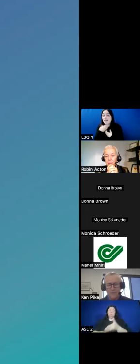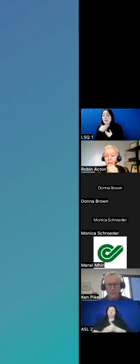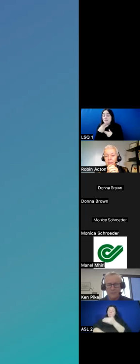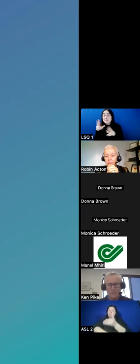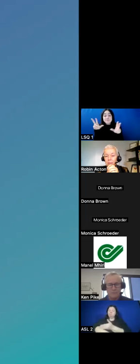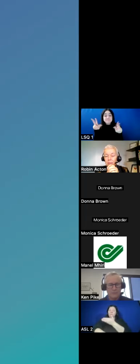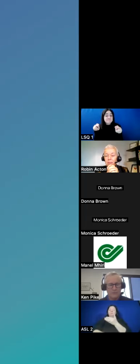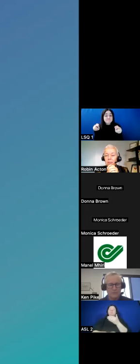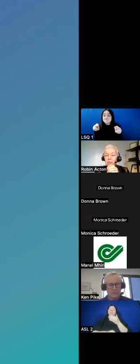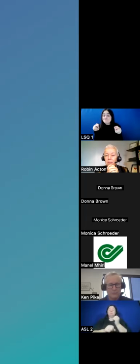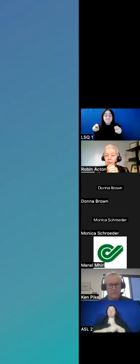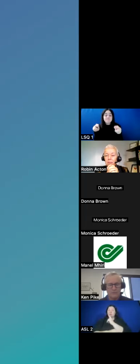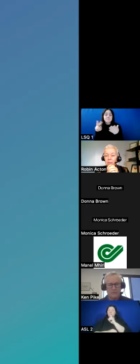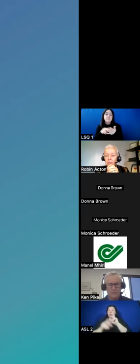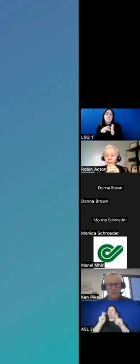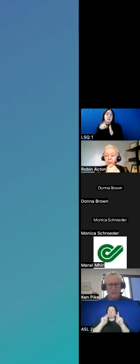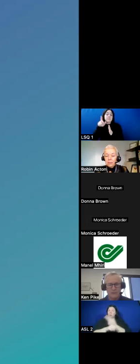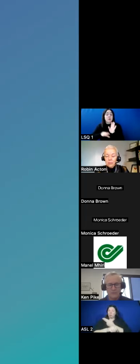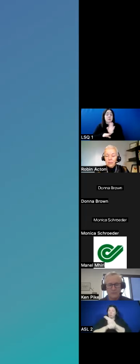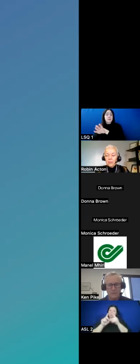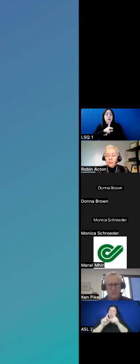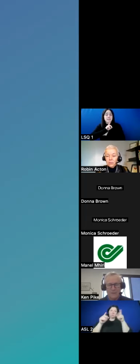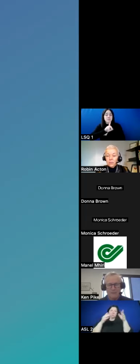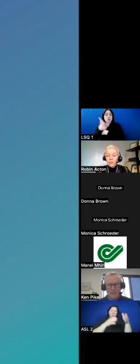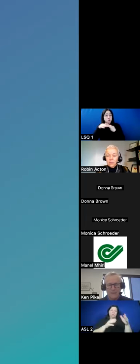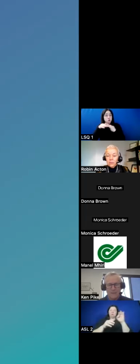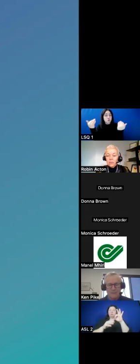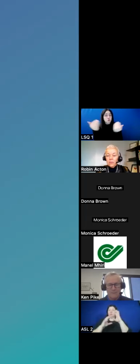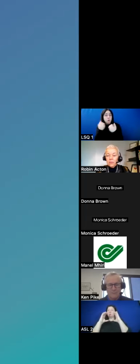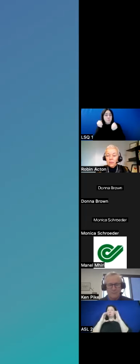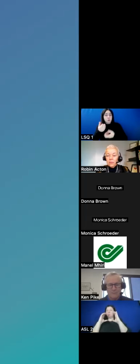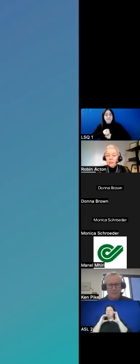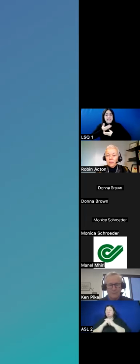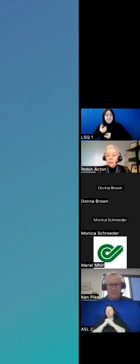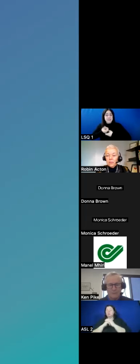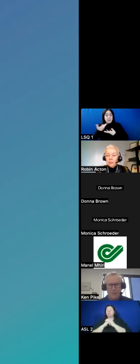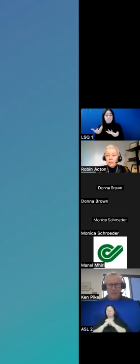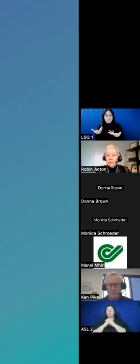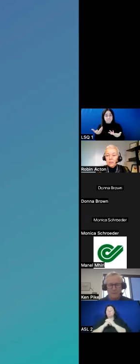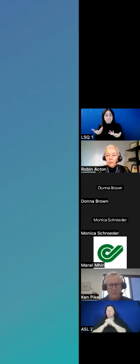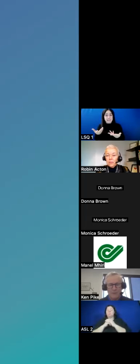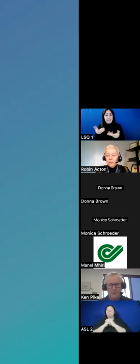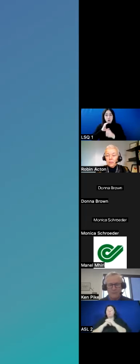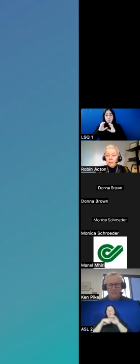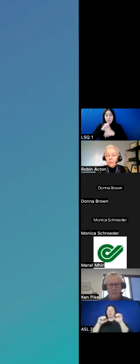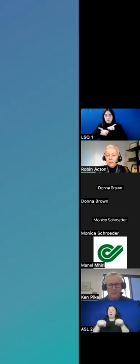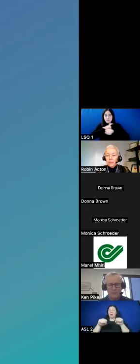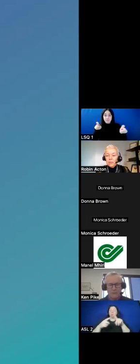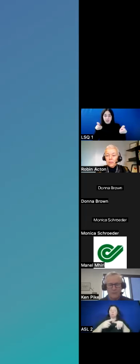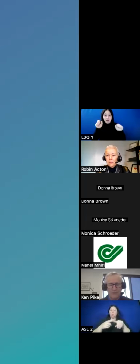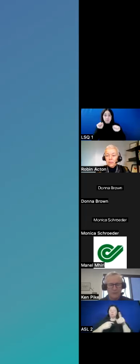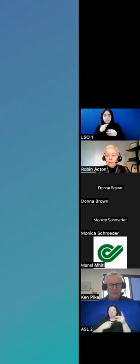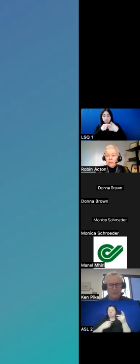Et donc, il faut mieux faire pour s'assurer que les personnes puissent utiliser différents moyens de communication